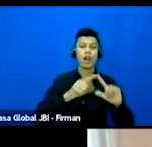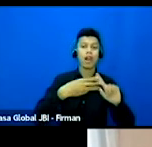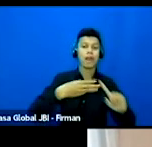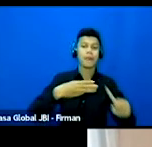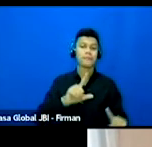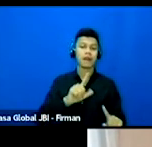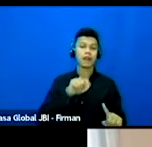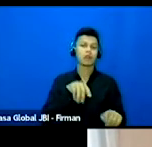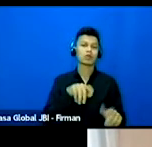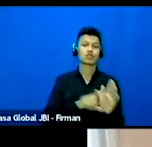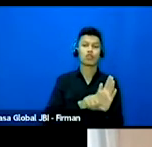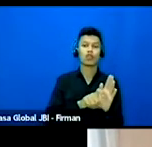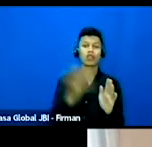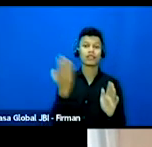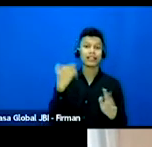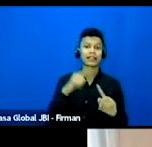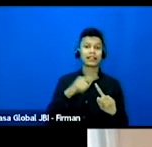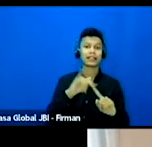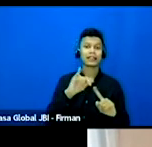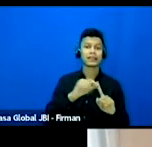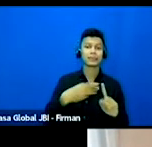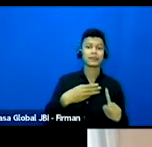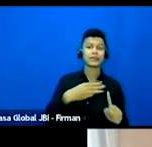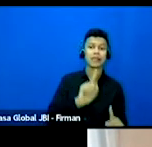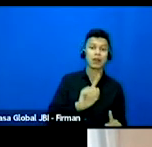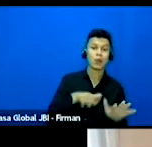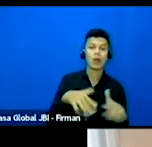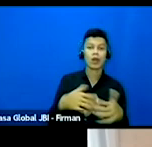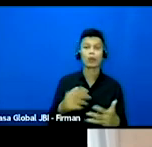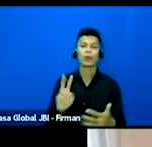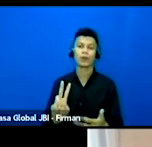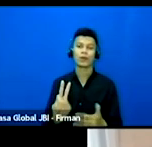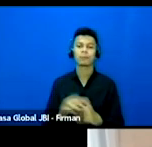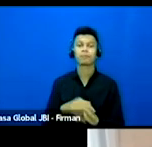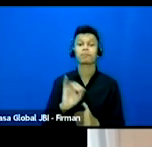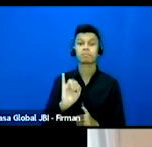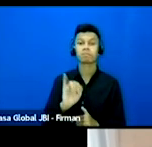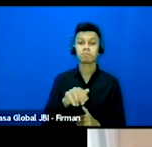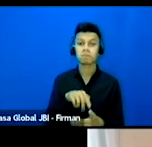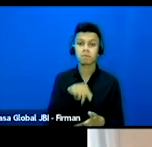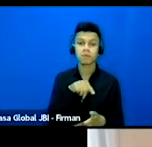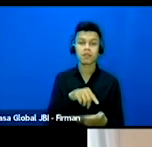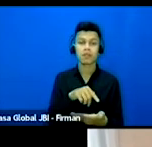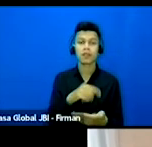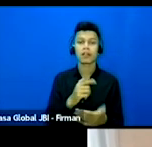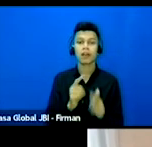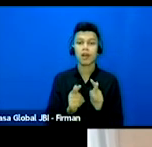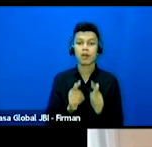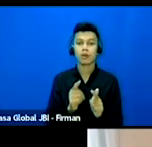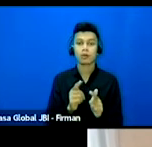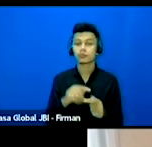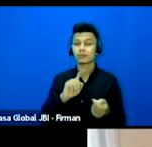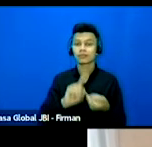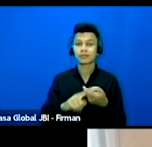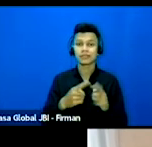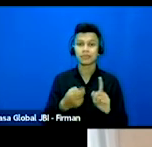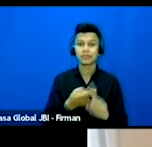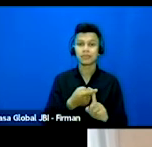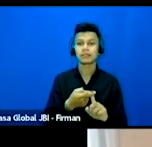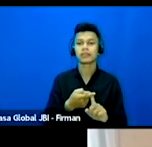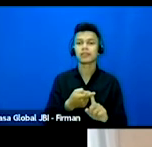1 tipe 2 misalnya seperti itu dan memang inilah yang ketika teman-teman